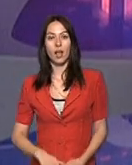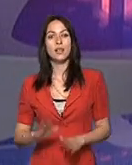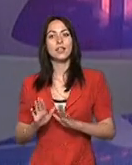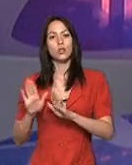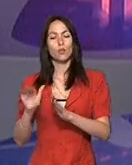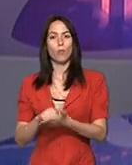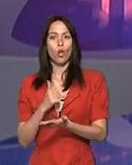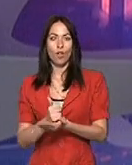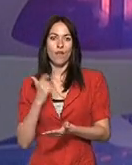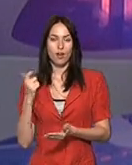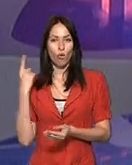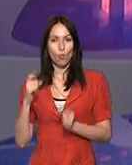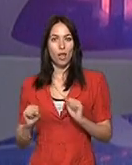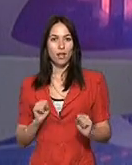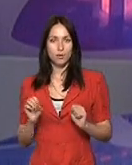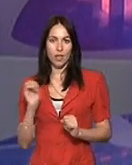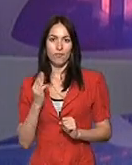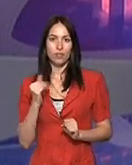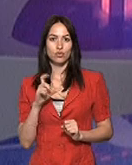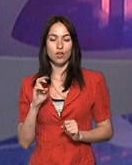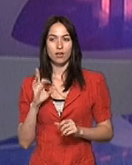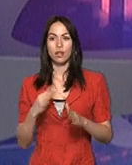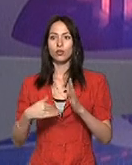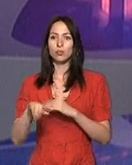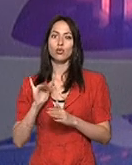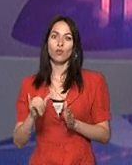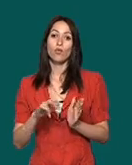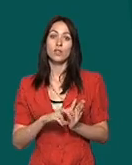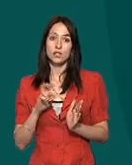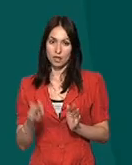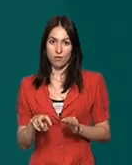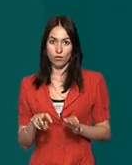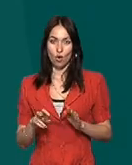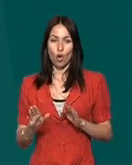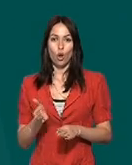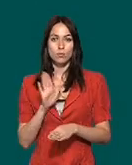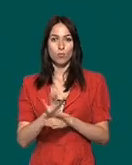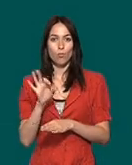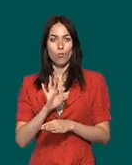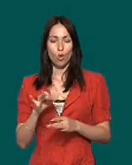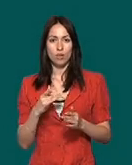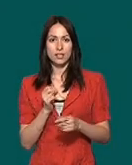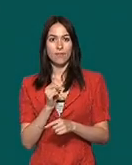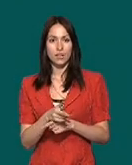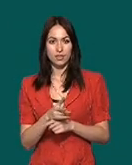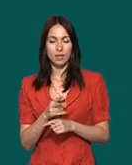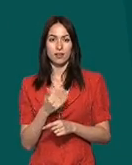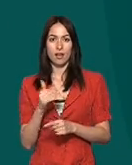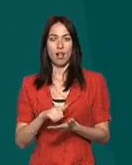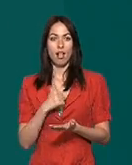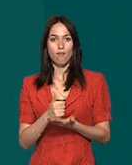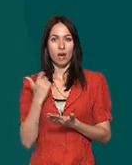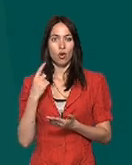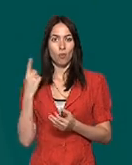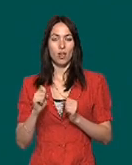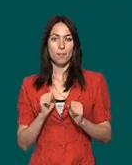Заступник голови Харківської обладміністрації Євген Шахненко пішов у відставку. Розпорядження про звільнення посадовця голова Харківської